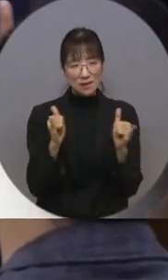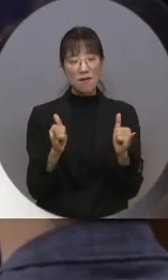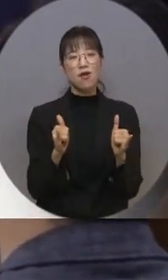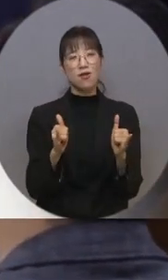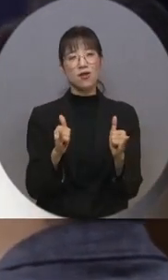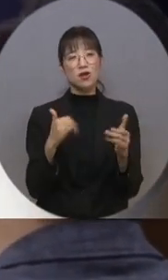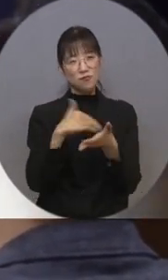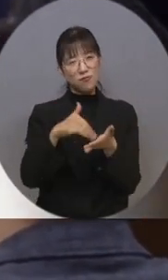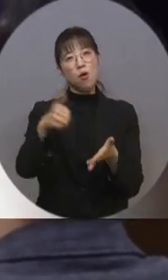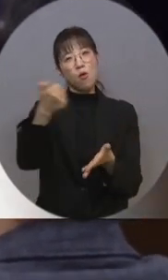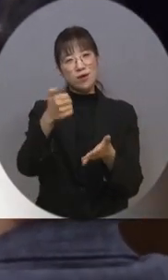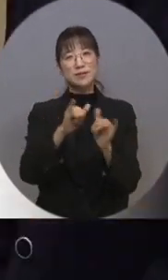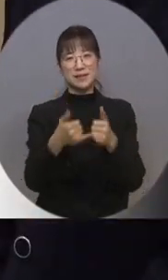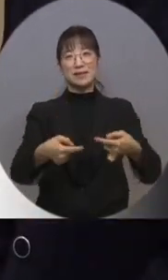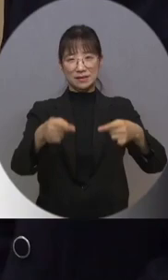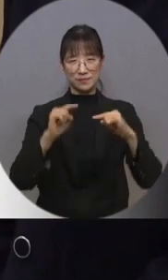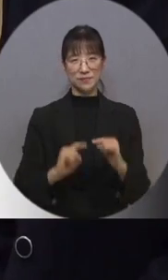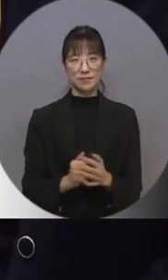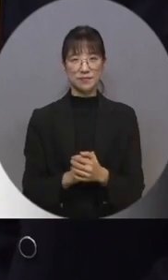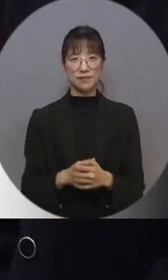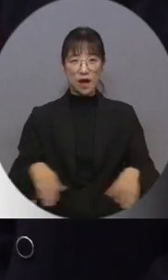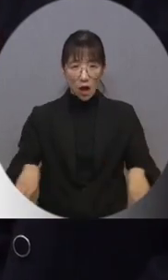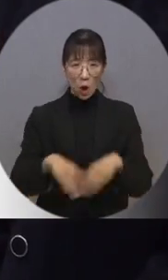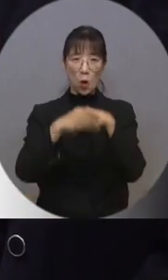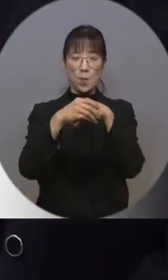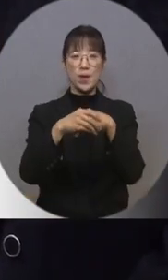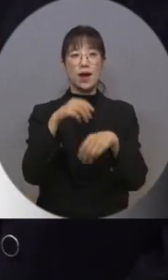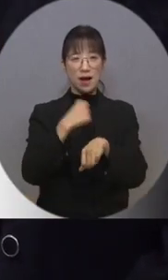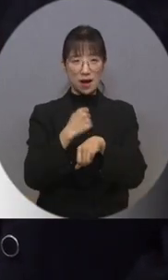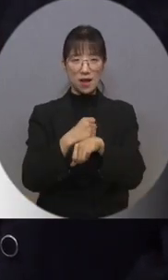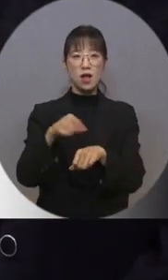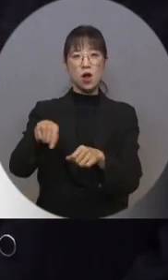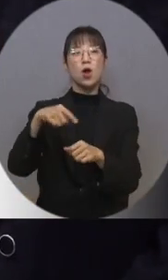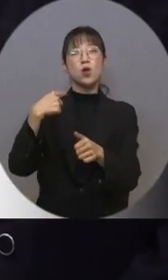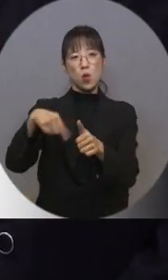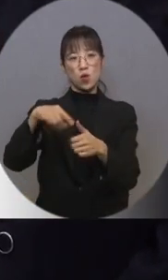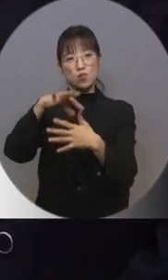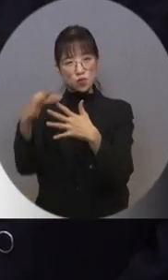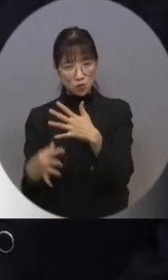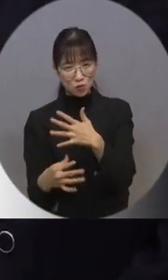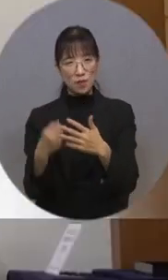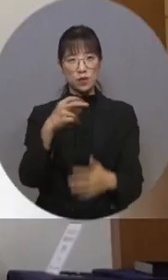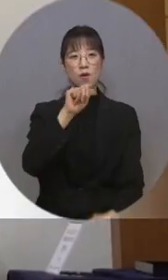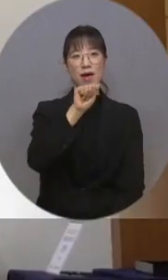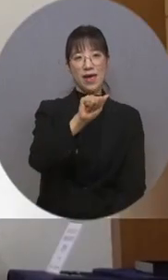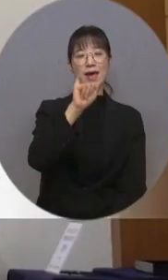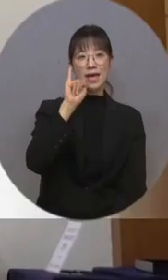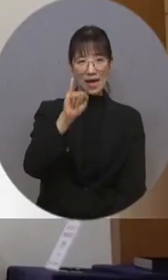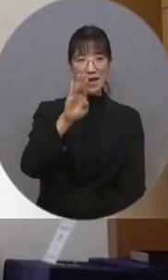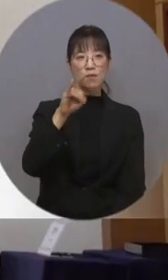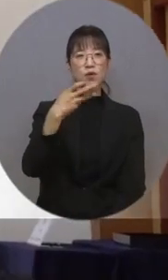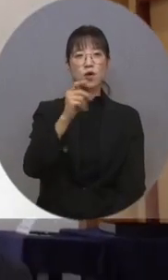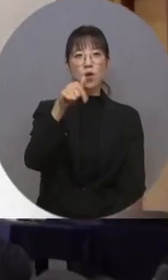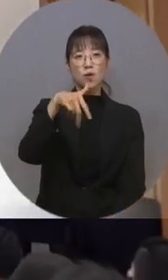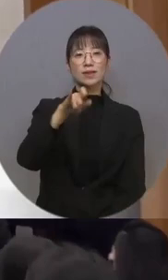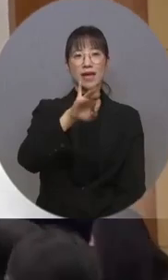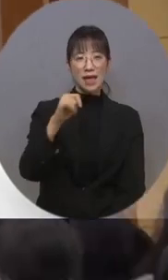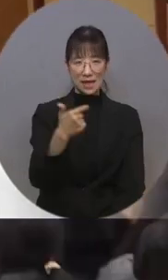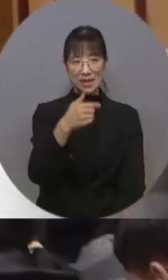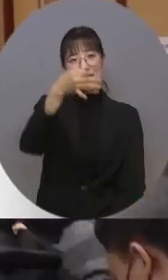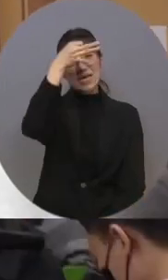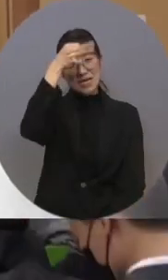명이 참석했습니다. 협약을 통해 프레도에서 개발한 교육 프로그램과 AI 블록체인 교육 기술 활용 프로그램